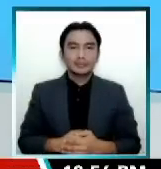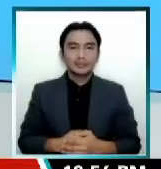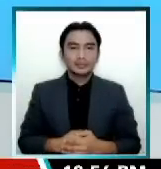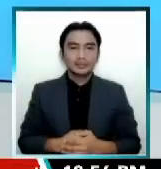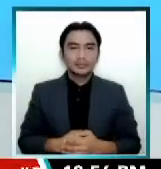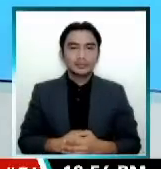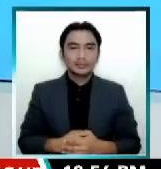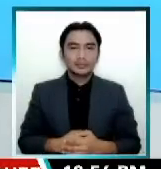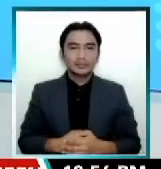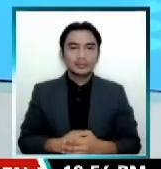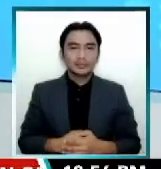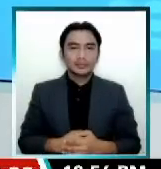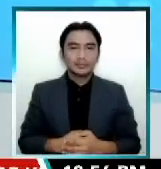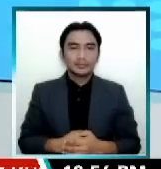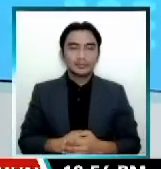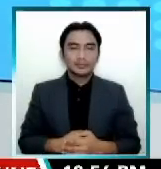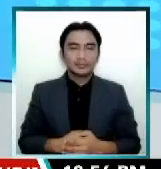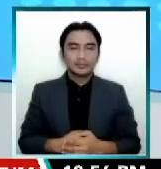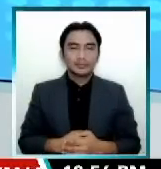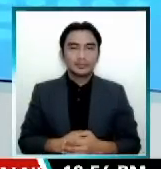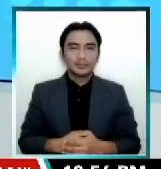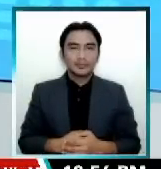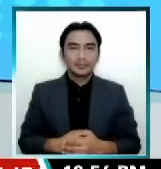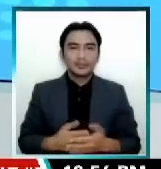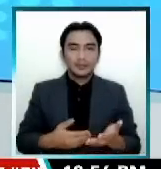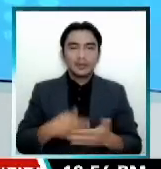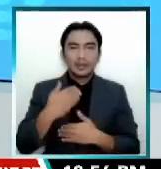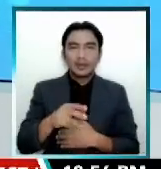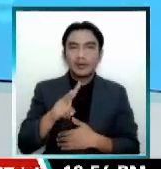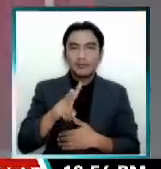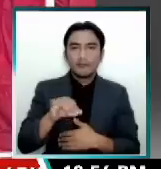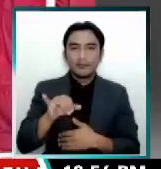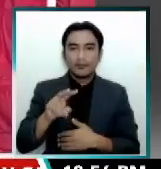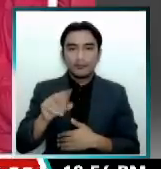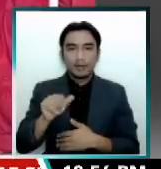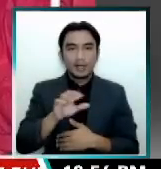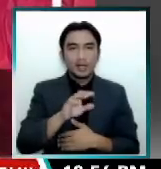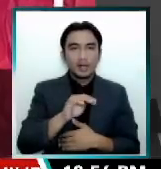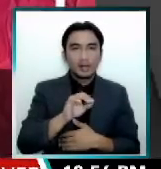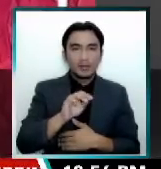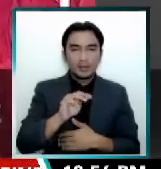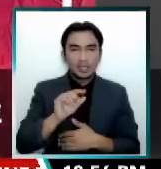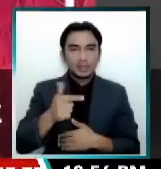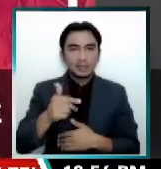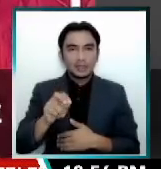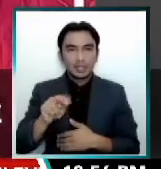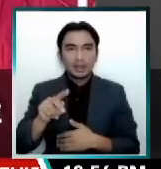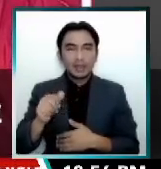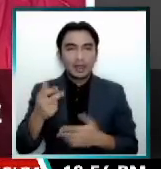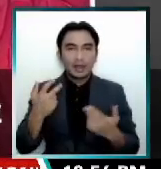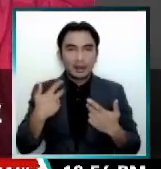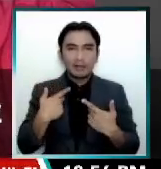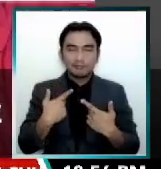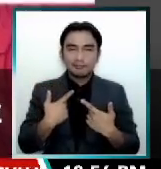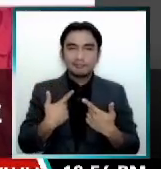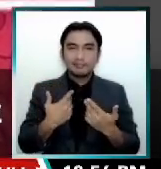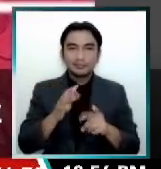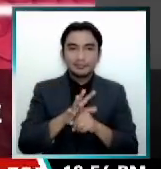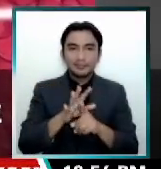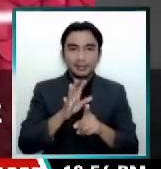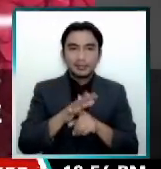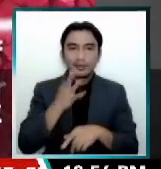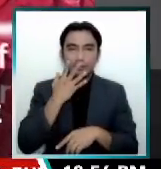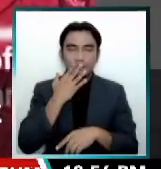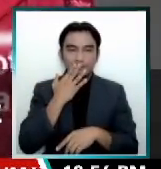Viva Magenta, ang Color of the Year 2023. Ayon sa Pantone Color Institute, mula sa Red Family